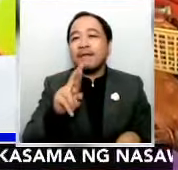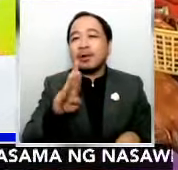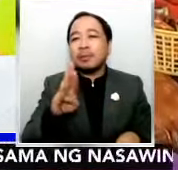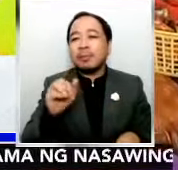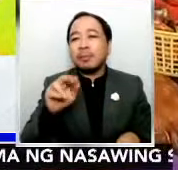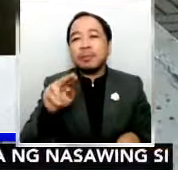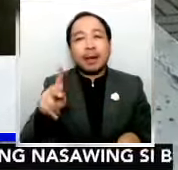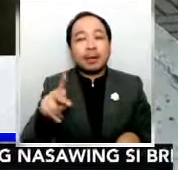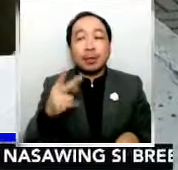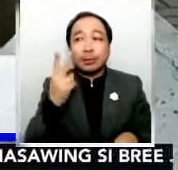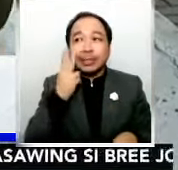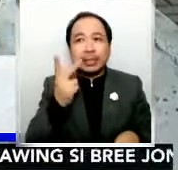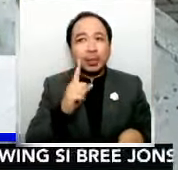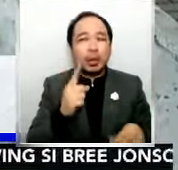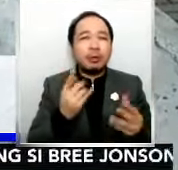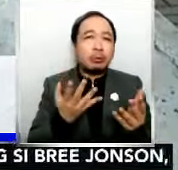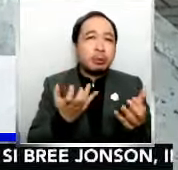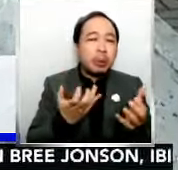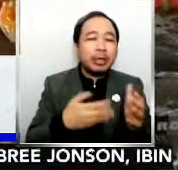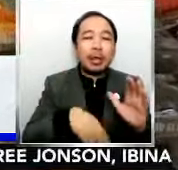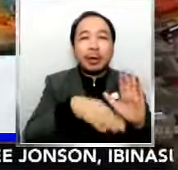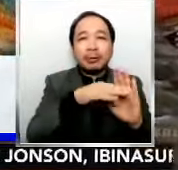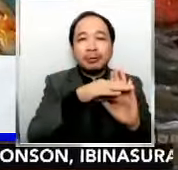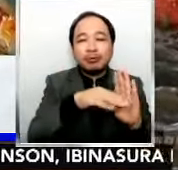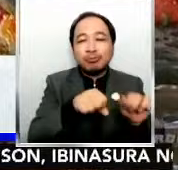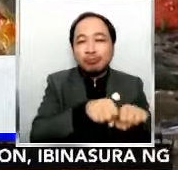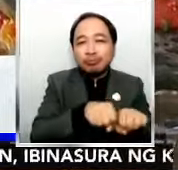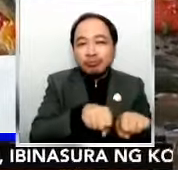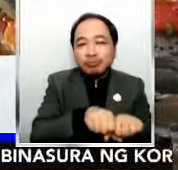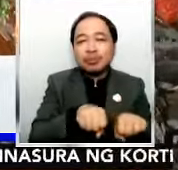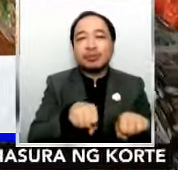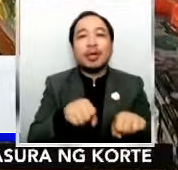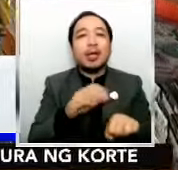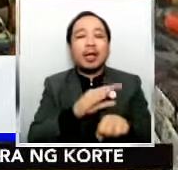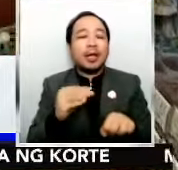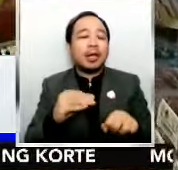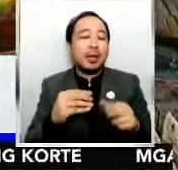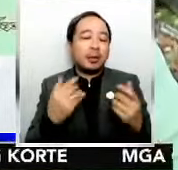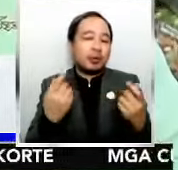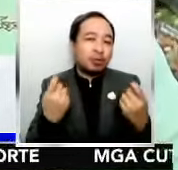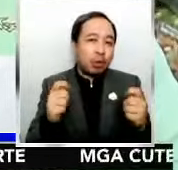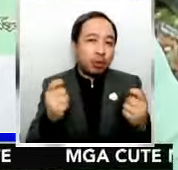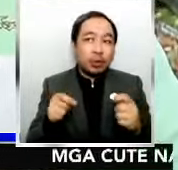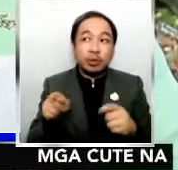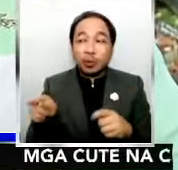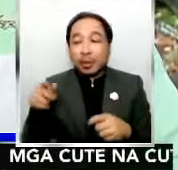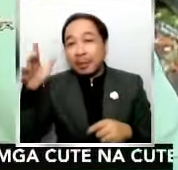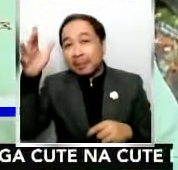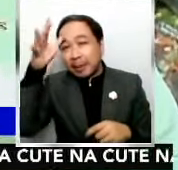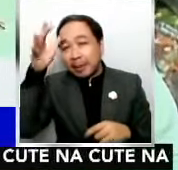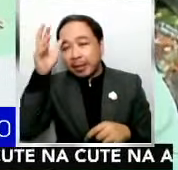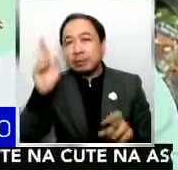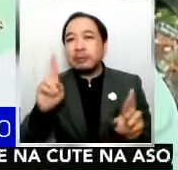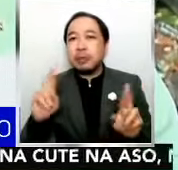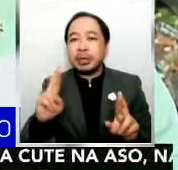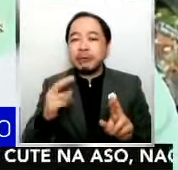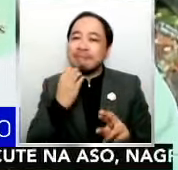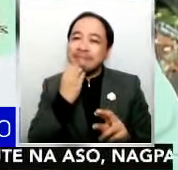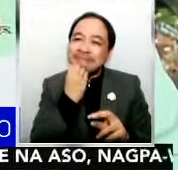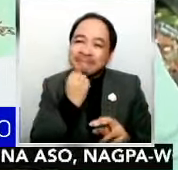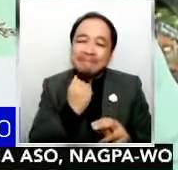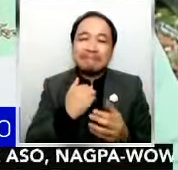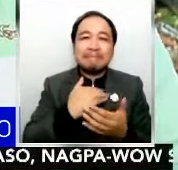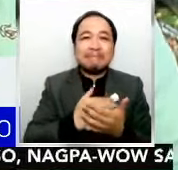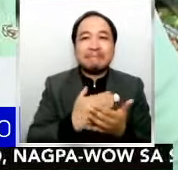ng bunsong anak. Kaya naman si Daddy Jerry, pinaghandaan na raw ang budget. Last year sir, wala talaga eh. Kahit